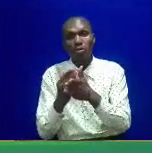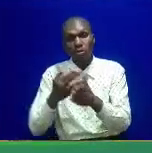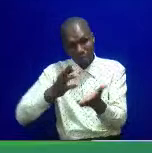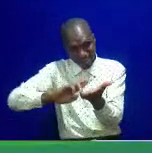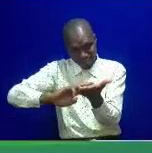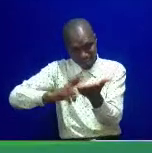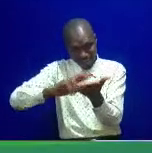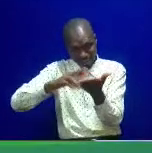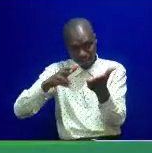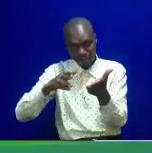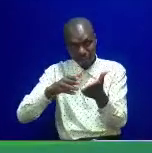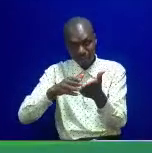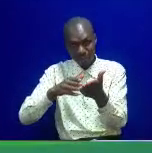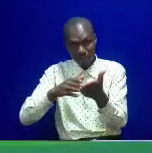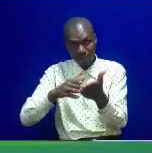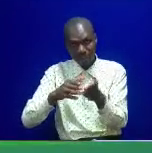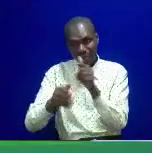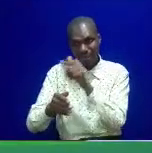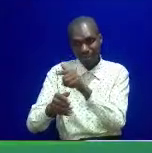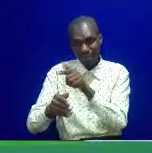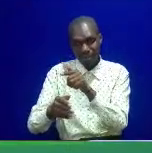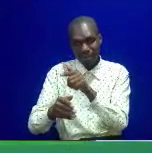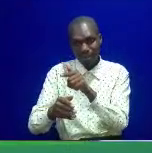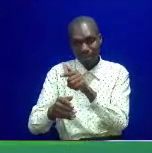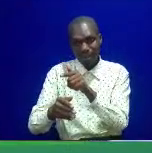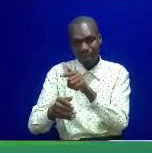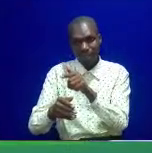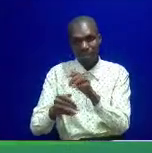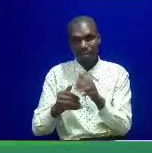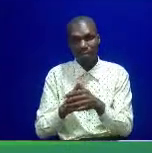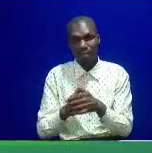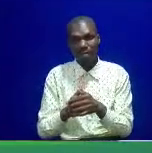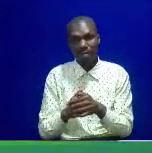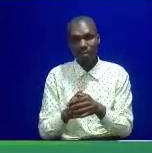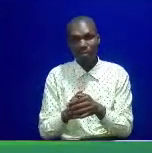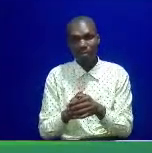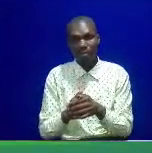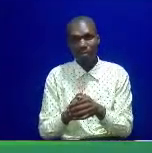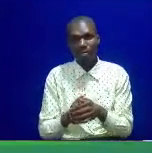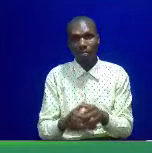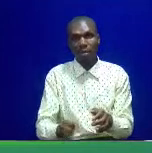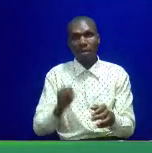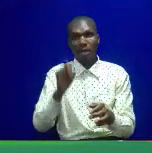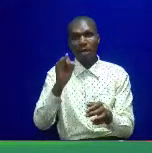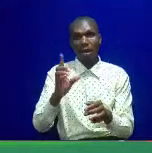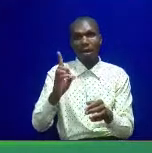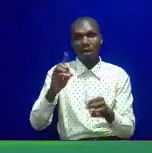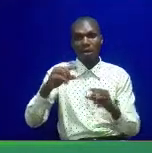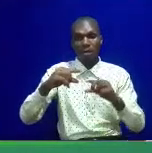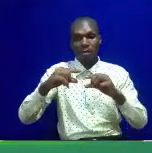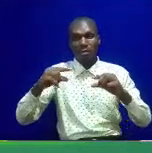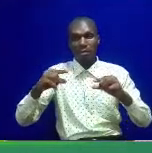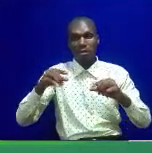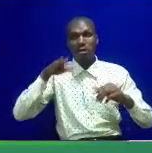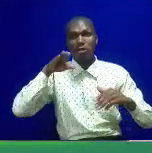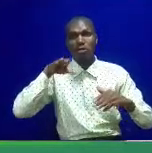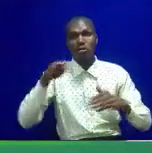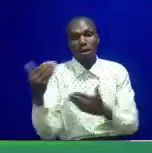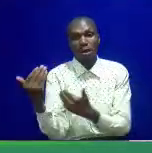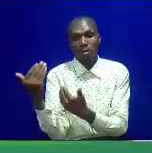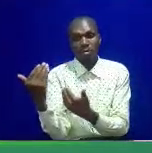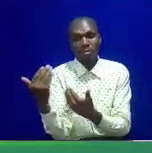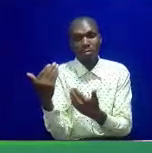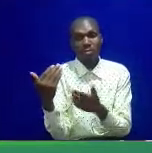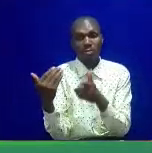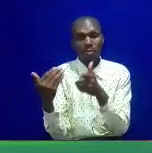okwerikia. Tumeweka huko inaitwa QR code. Hiyo ni identity card ya huyo mtoto wako.